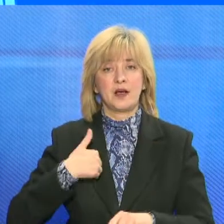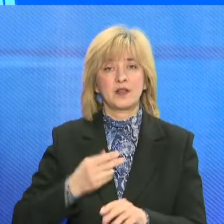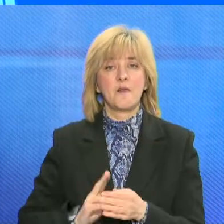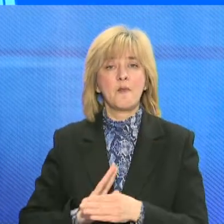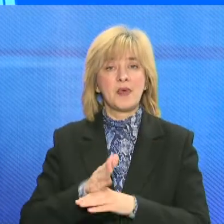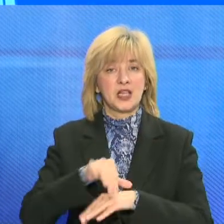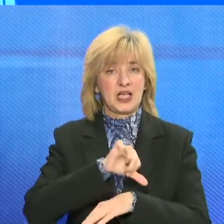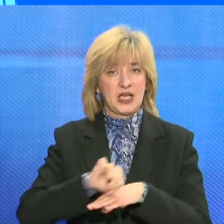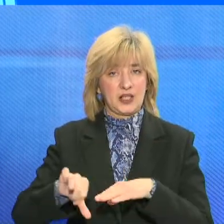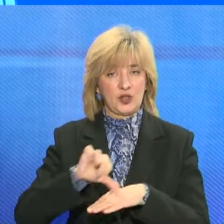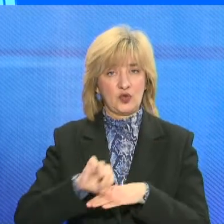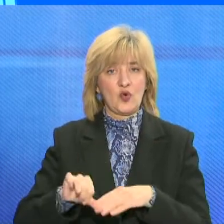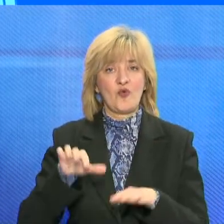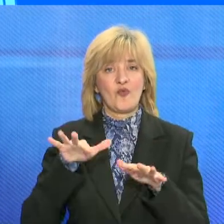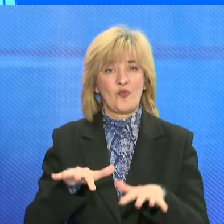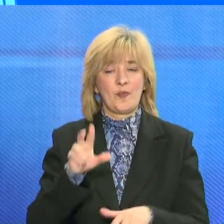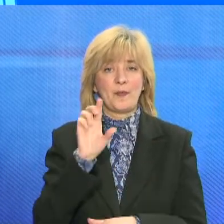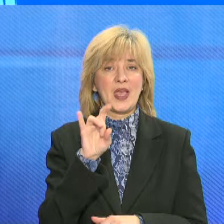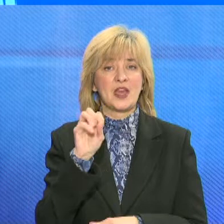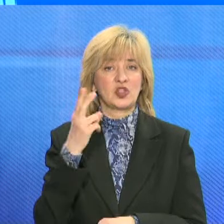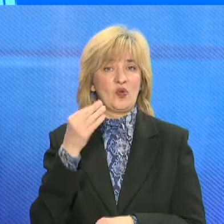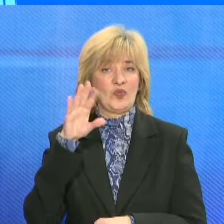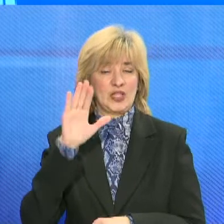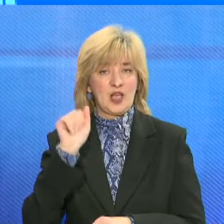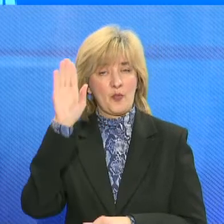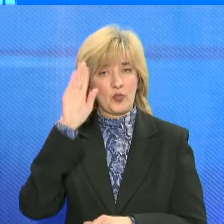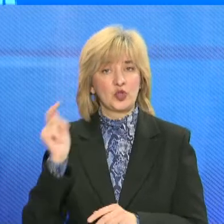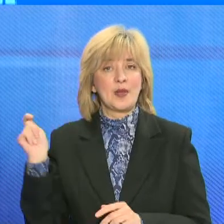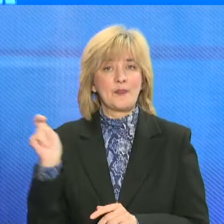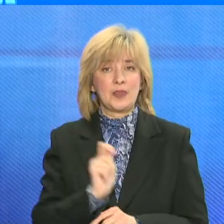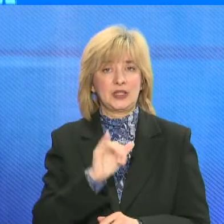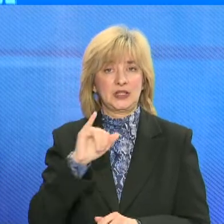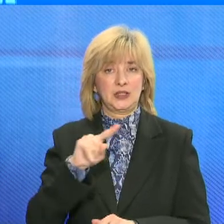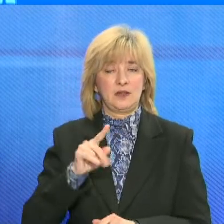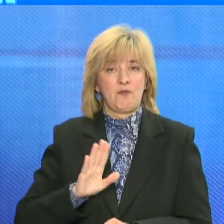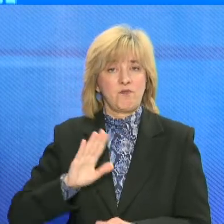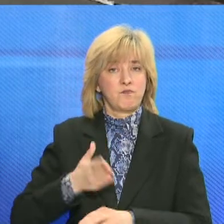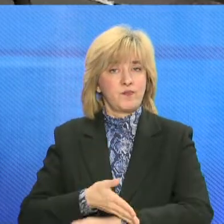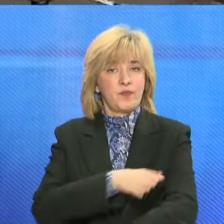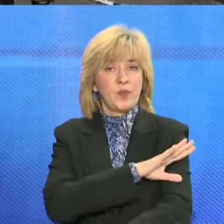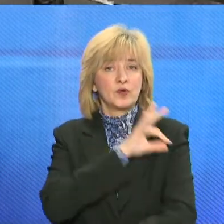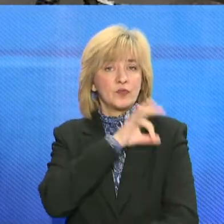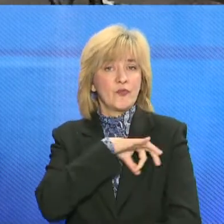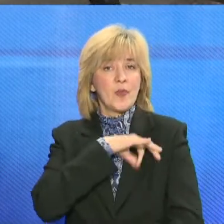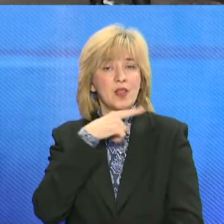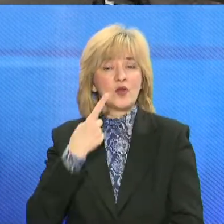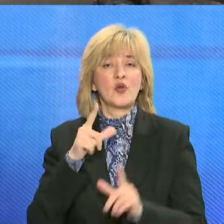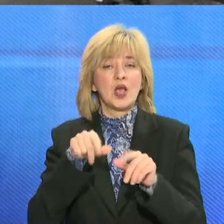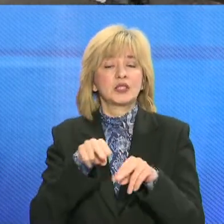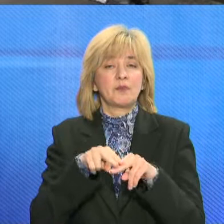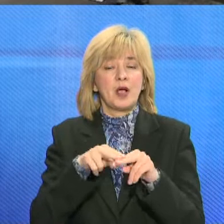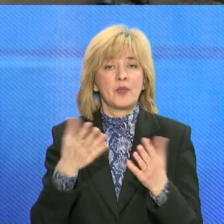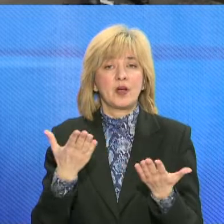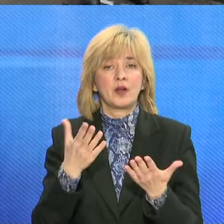пограничниками у пункте пропуску Бераставица. Мужчина накировался с Польши в Беларусь. Ён ехаў с пашпартам, бланк